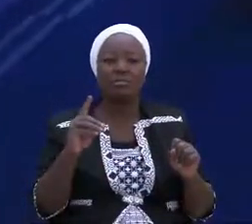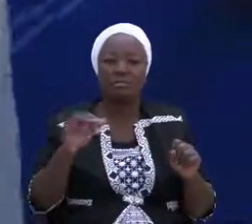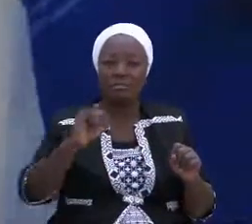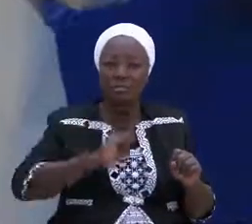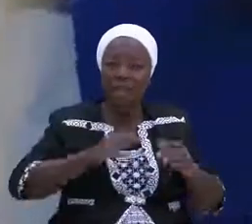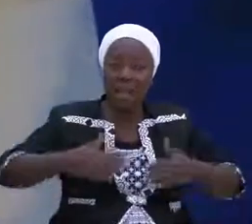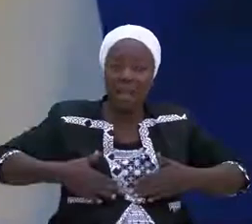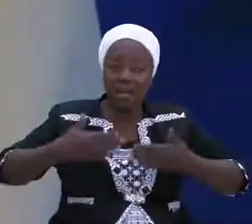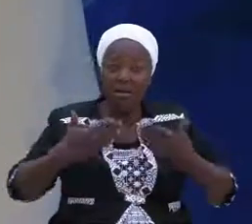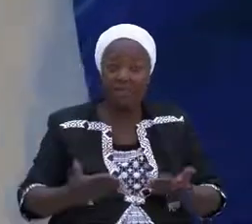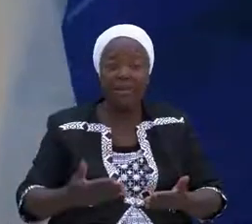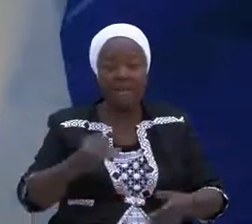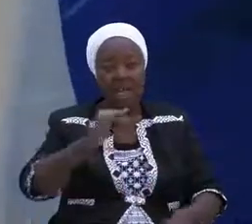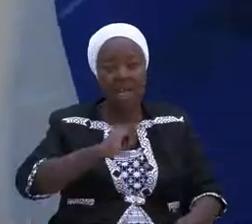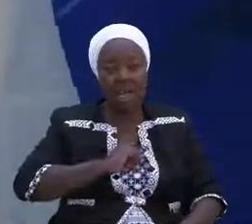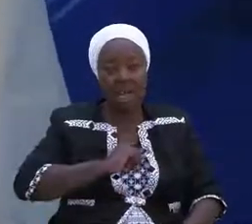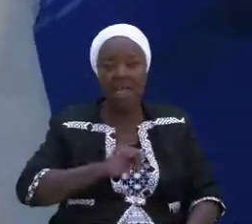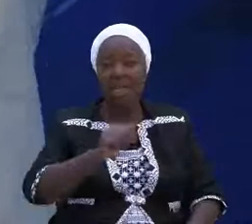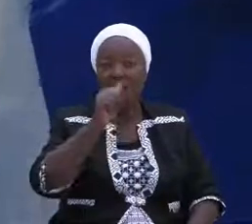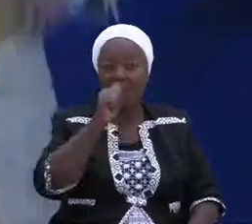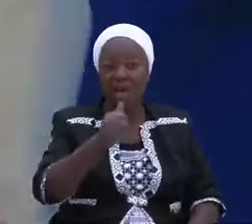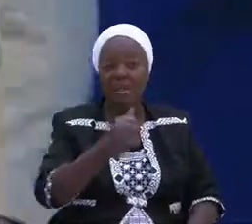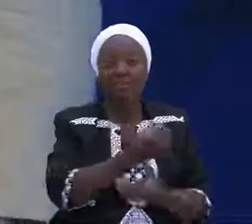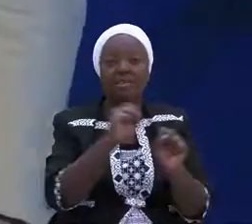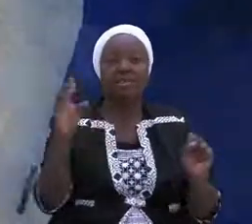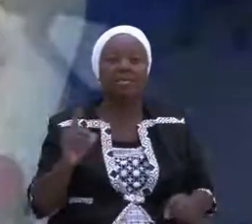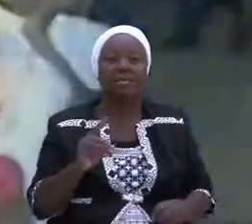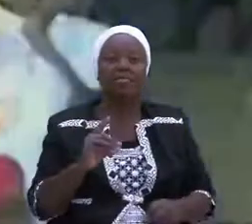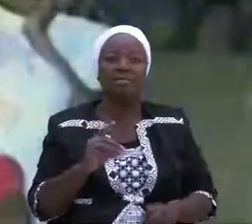Je confesse que je suis sauvé.